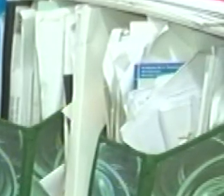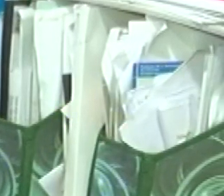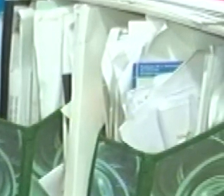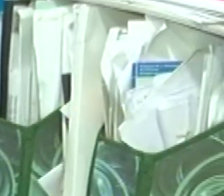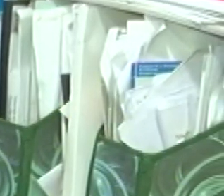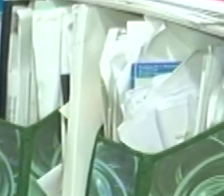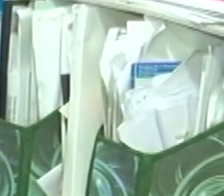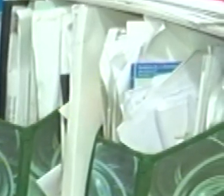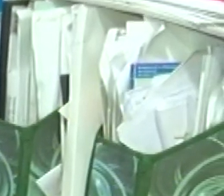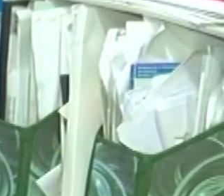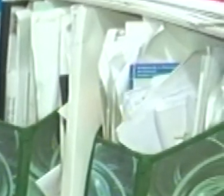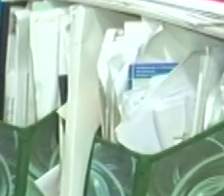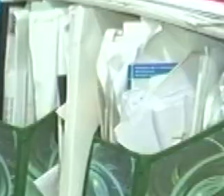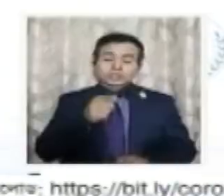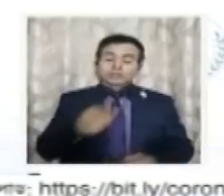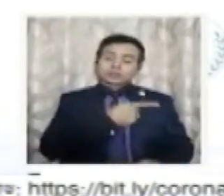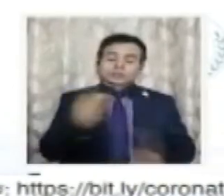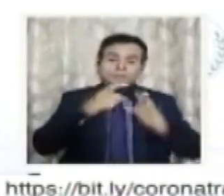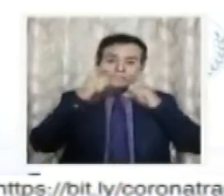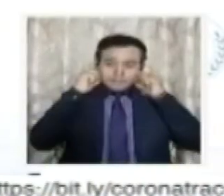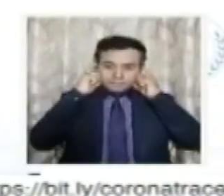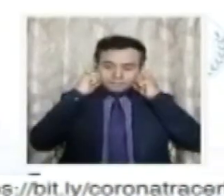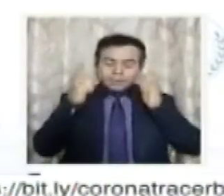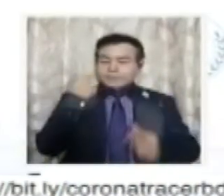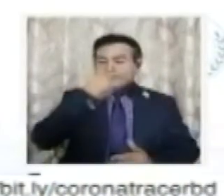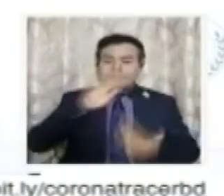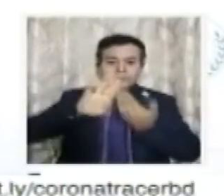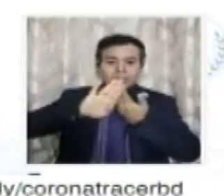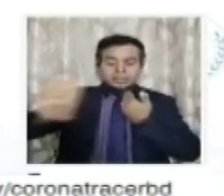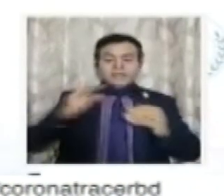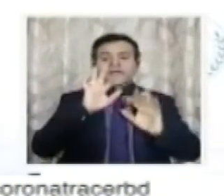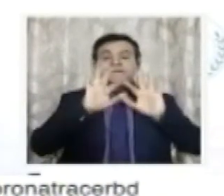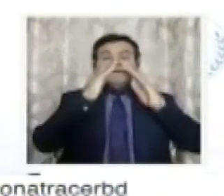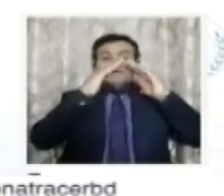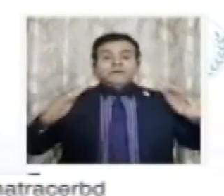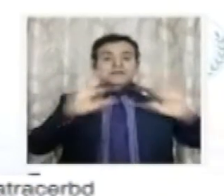কোনো সদস্যর জ্বর কাশি থাকলে তিনি সহ সকলেই অবশ্যই মাস্ক